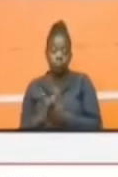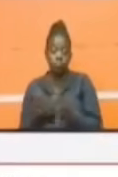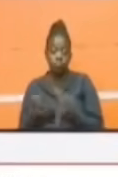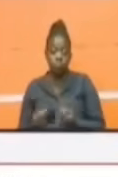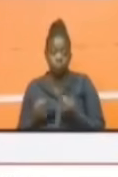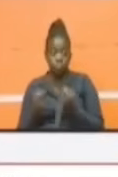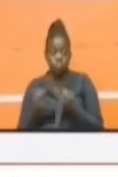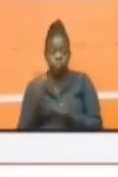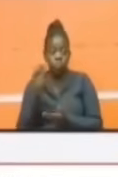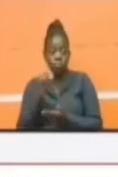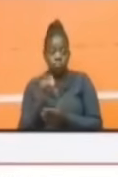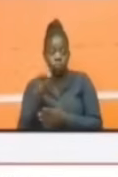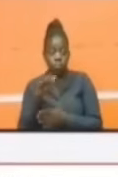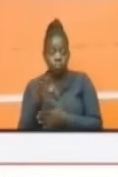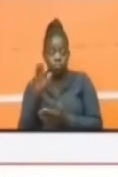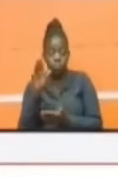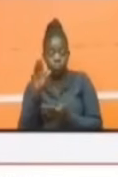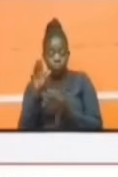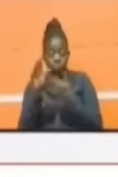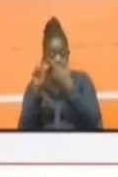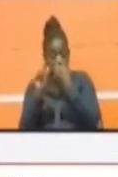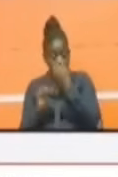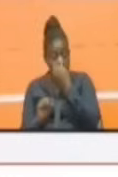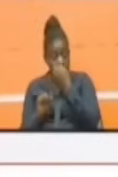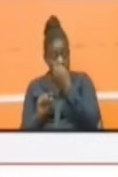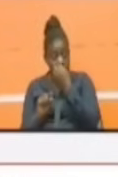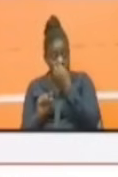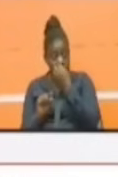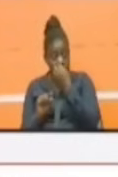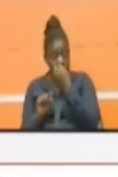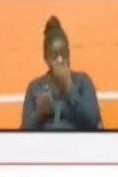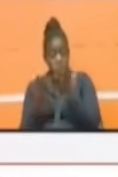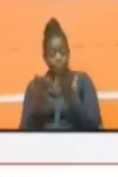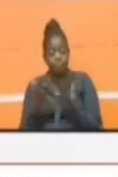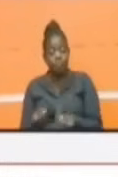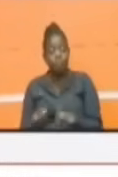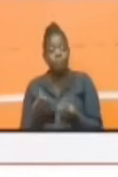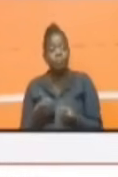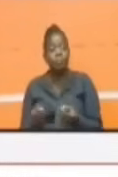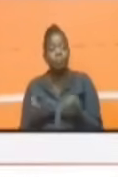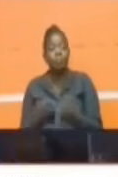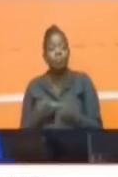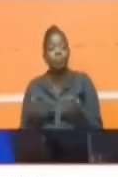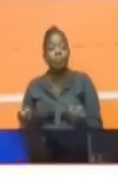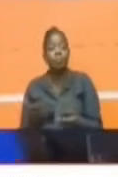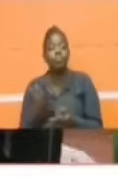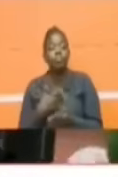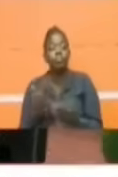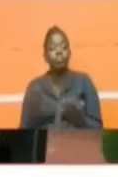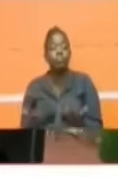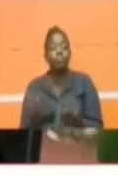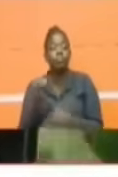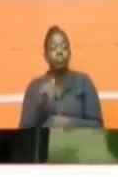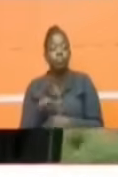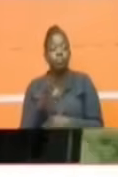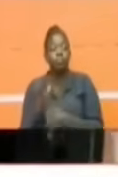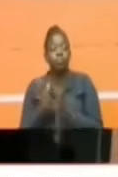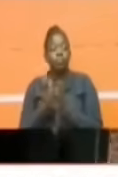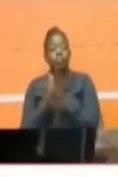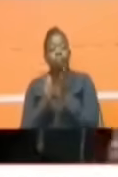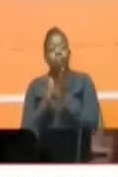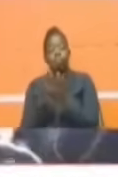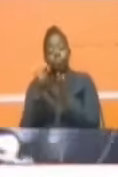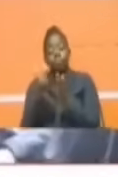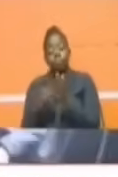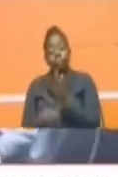yo ekendeeza nnyo ebbeeyi eyanguira nnyo abantu ate kati yo terina na jjaamu. Alambuludde ne ku